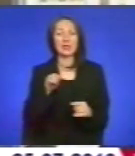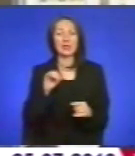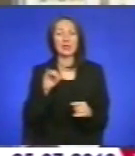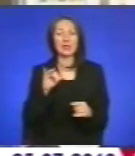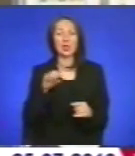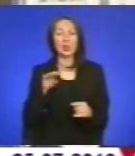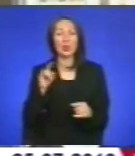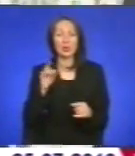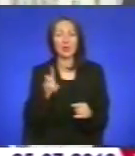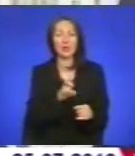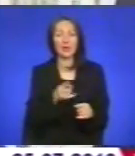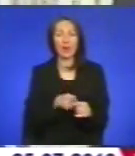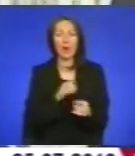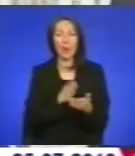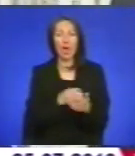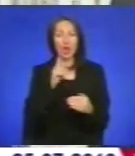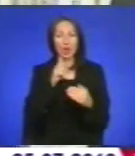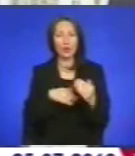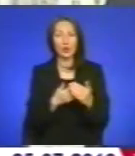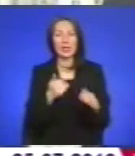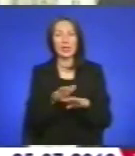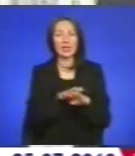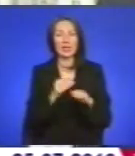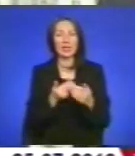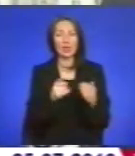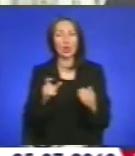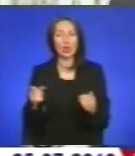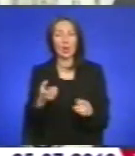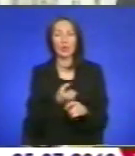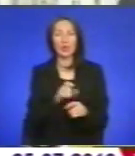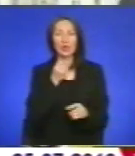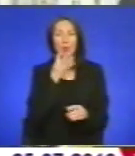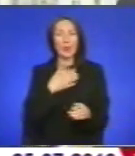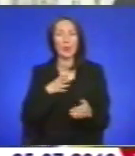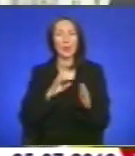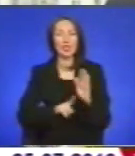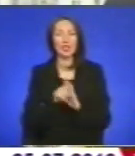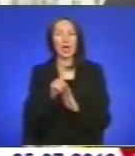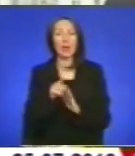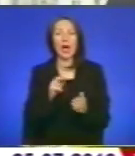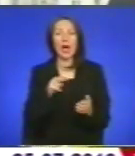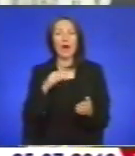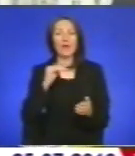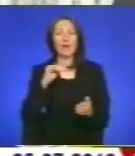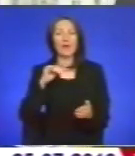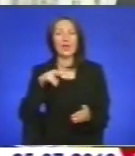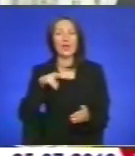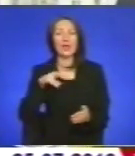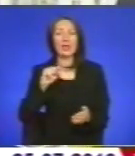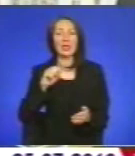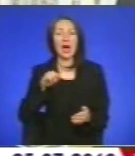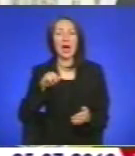від населення, від людей. Дуже добре, що ми починаємо з філателістичної виставки, і хотів би слова